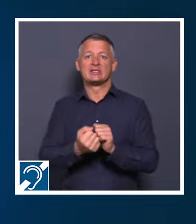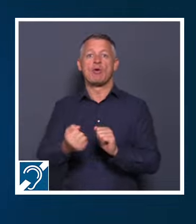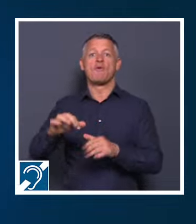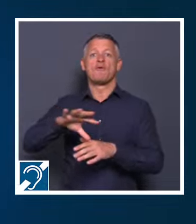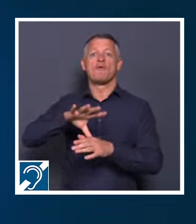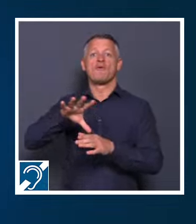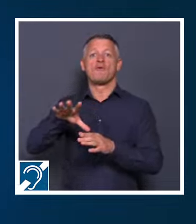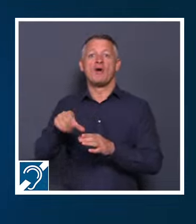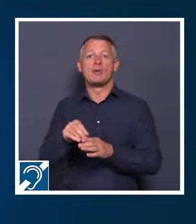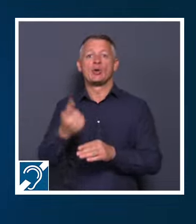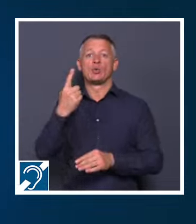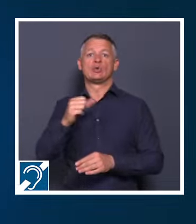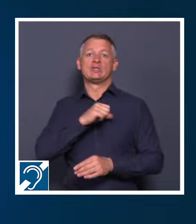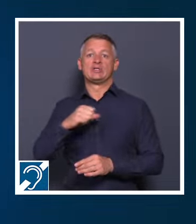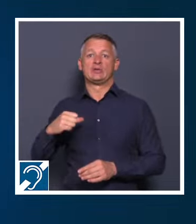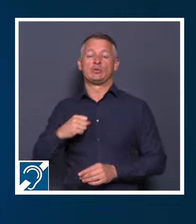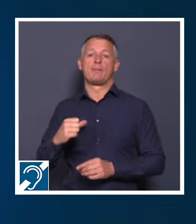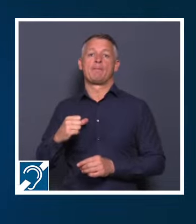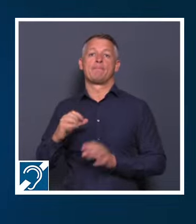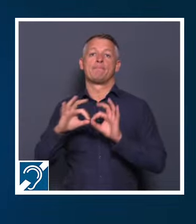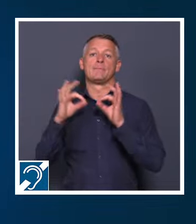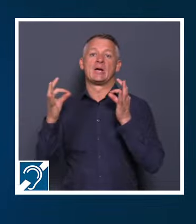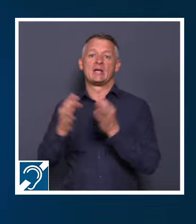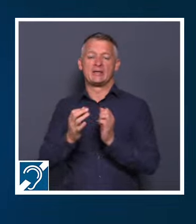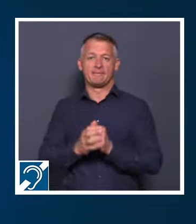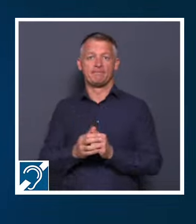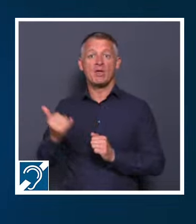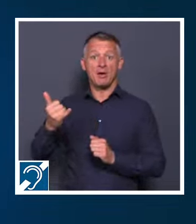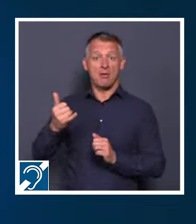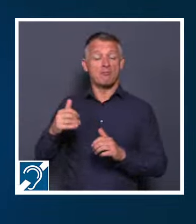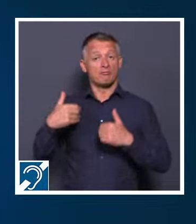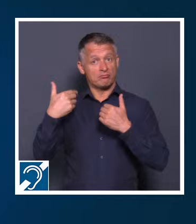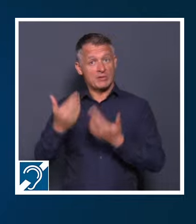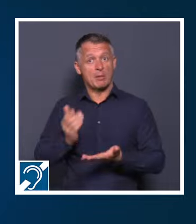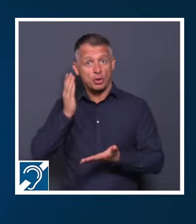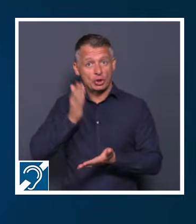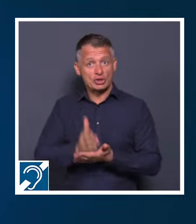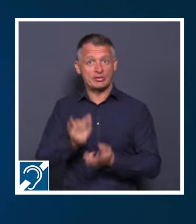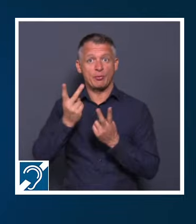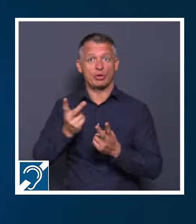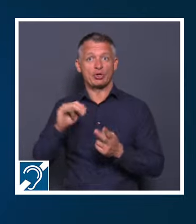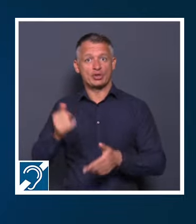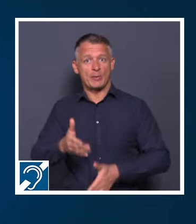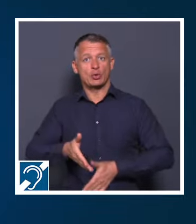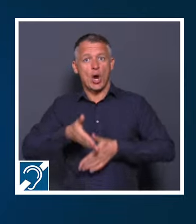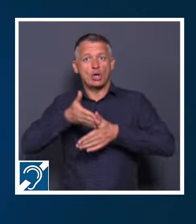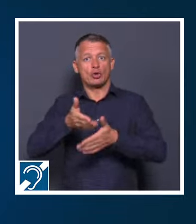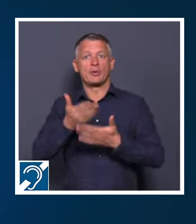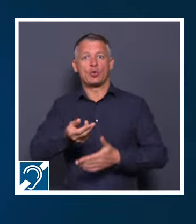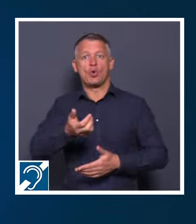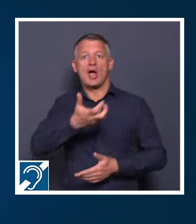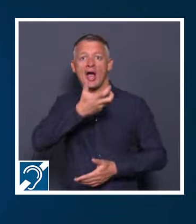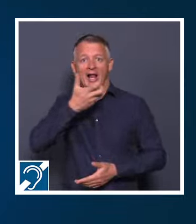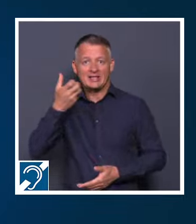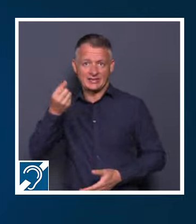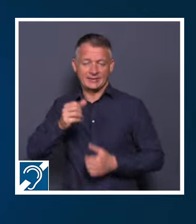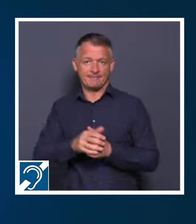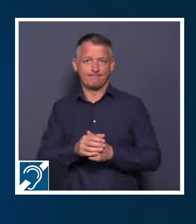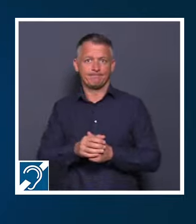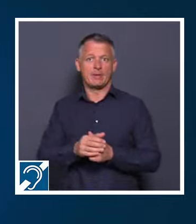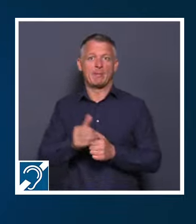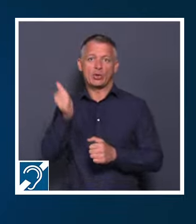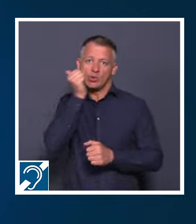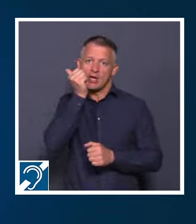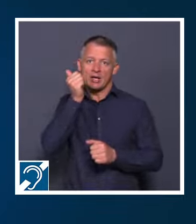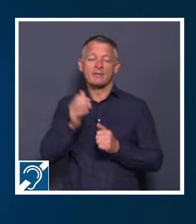familii monoparentale. Venim cu o decizie importantă și în privința ajutorului pentru încălzire. Sumele rezultate